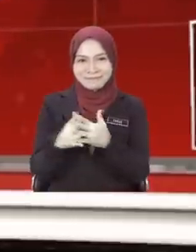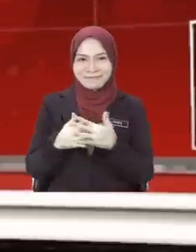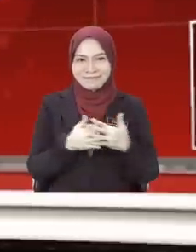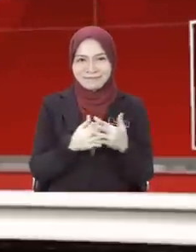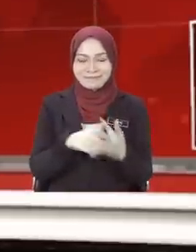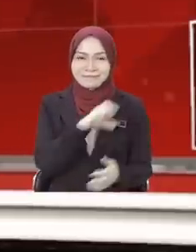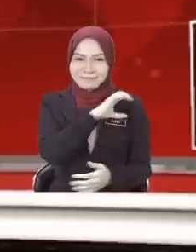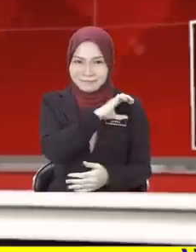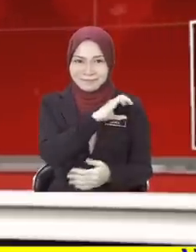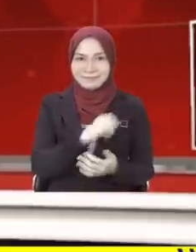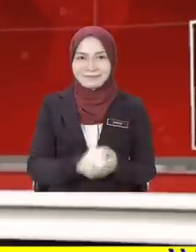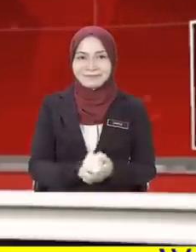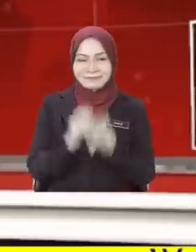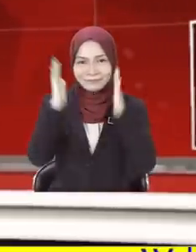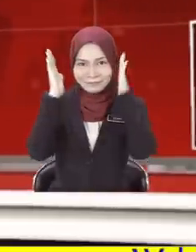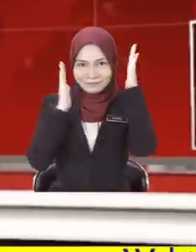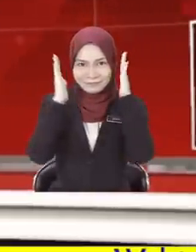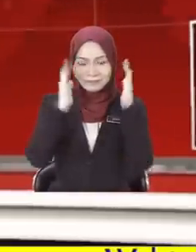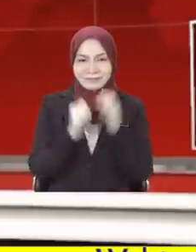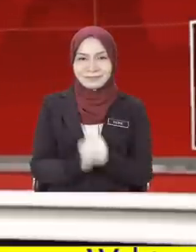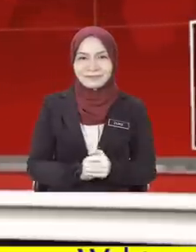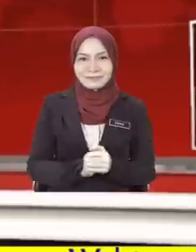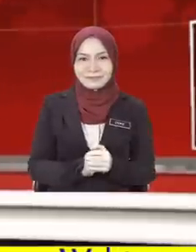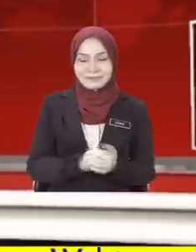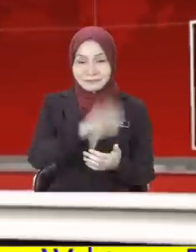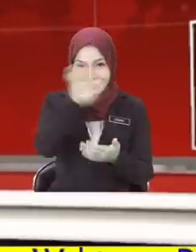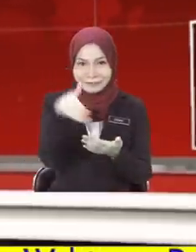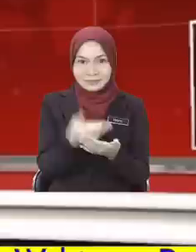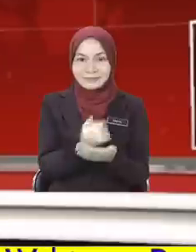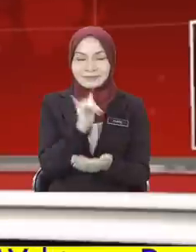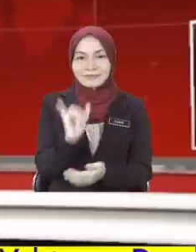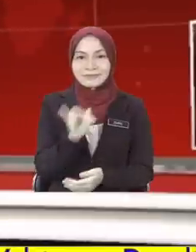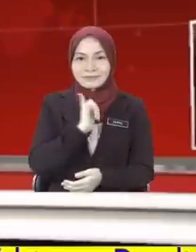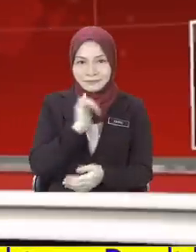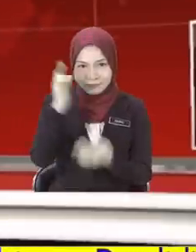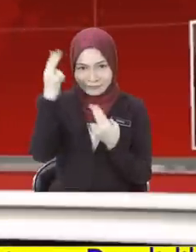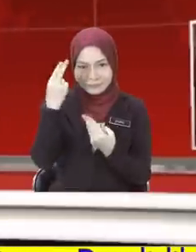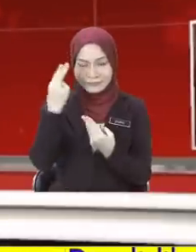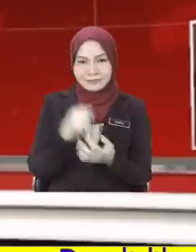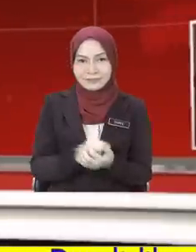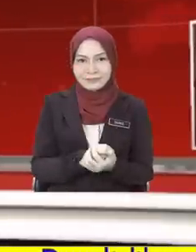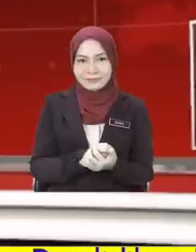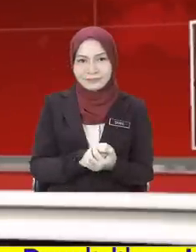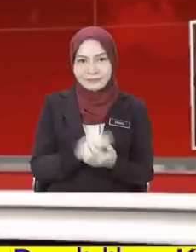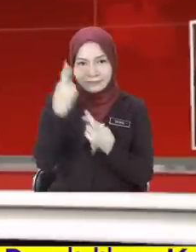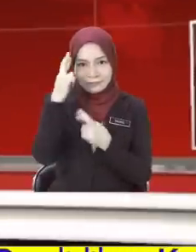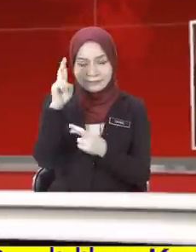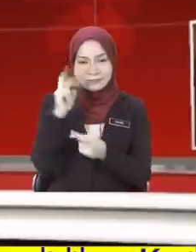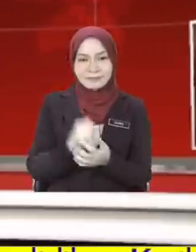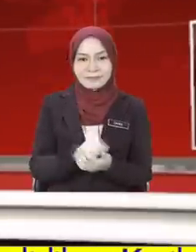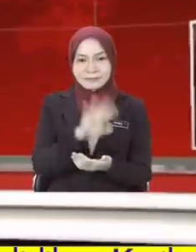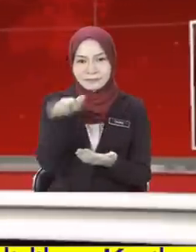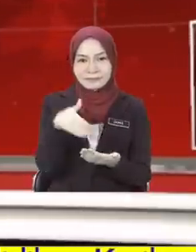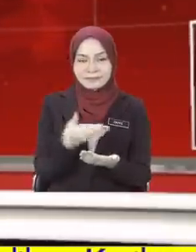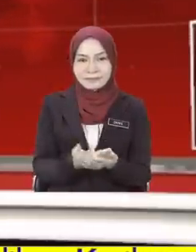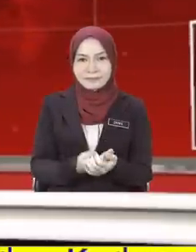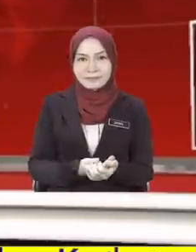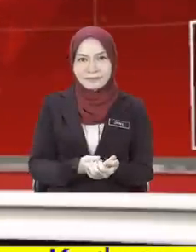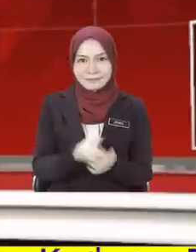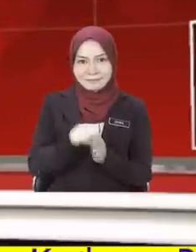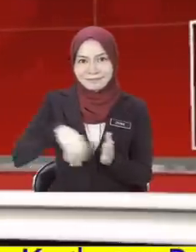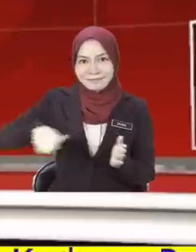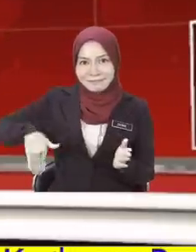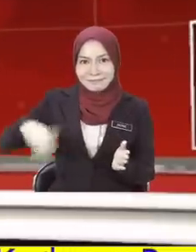Malaysia tuan dan tuan-puan yang dihormati sekalian sebelum kita meneruskan sesi webinar pada hari ini